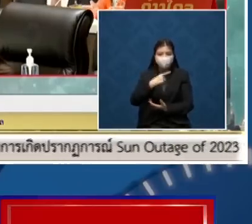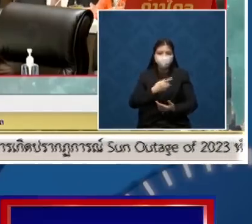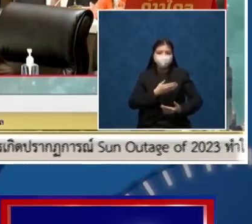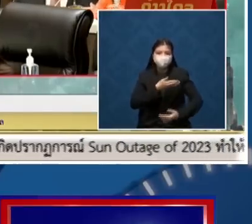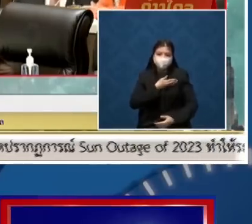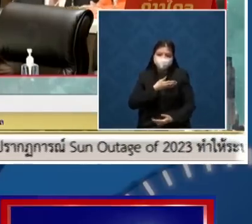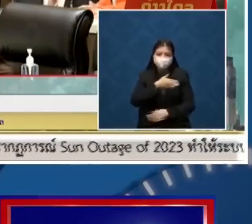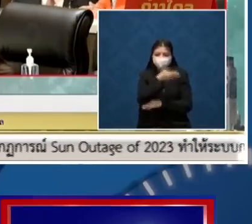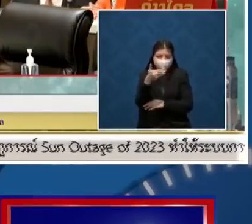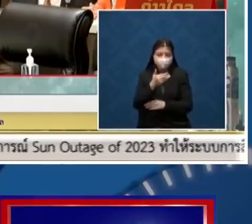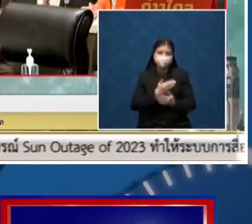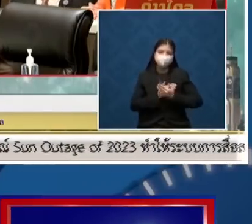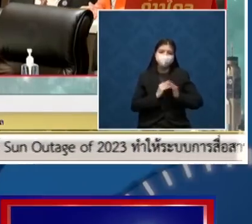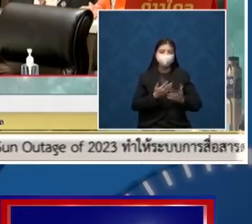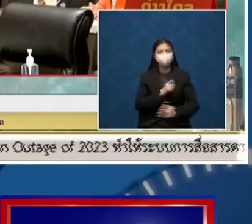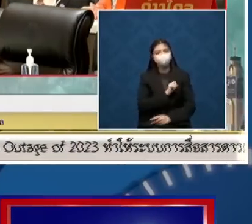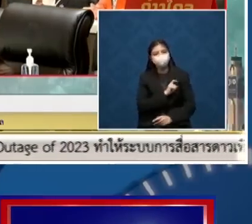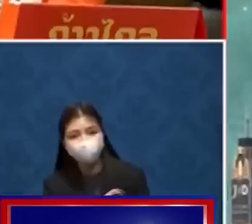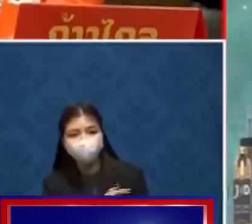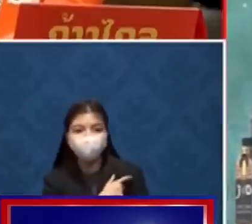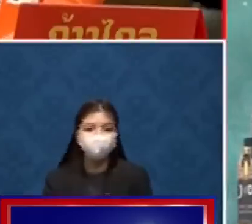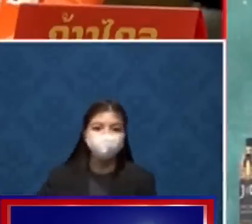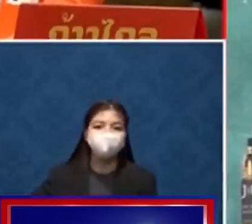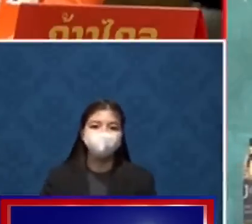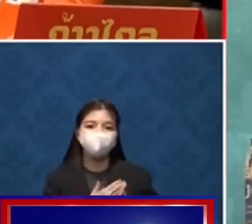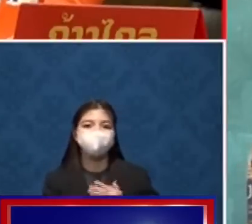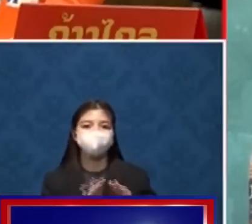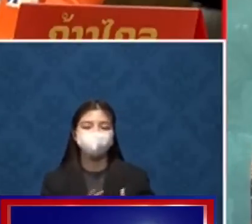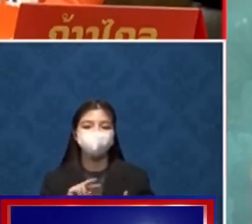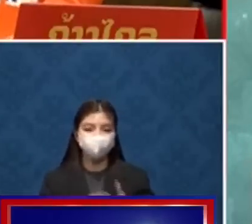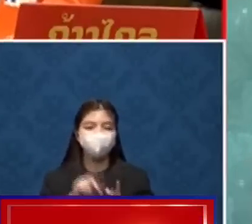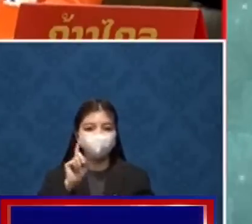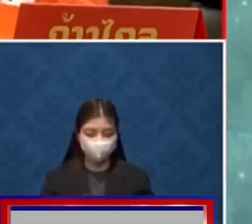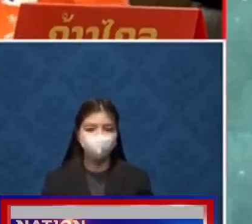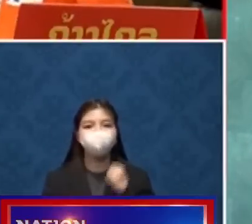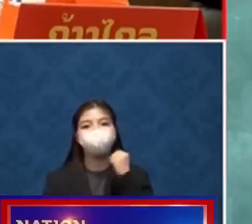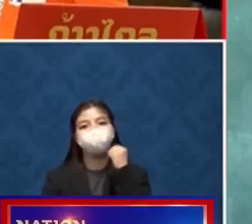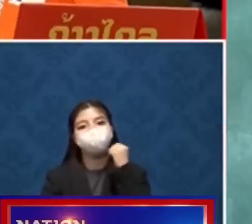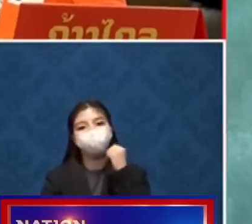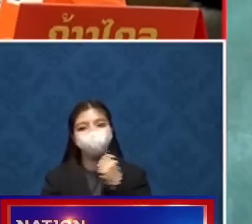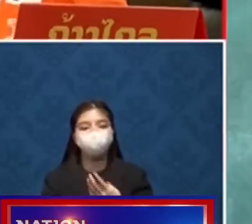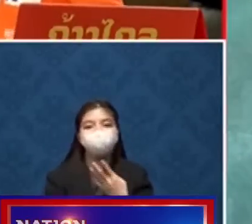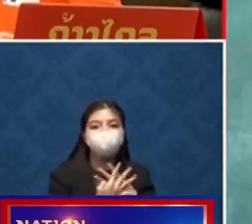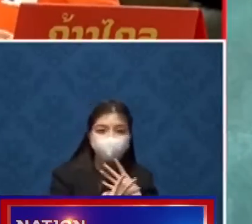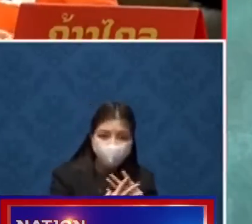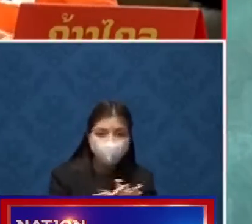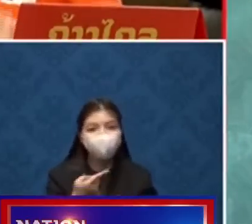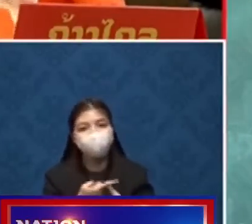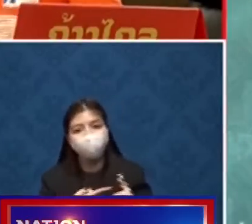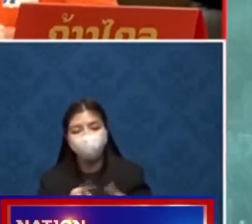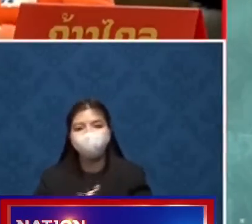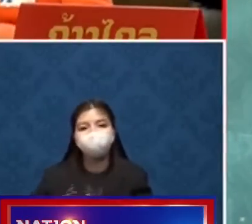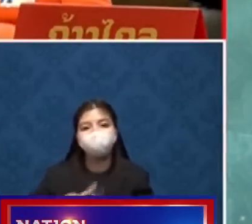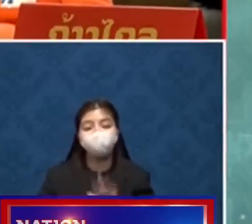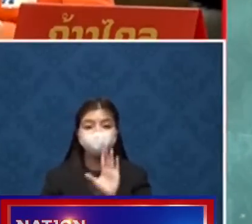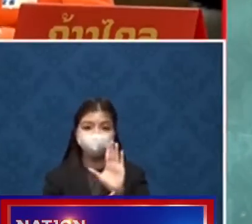ากคุณอมรรัตน์โชคประมิตรกุลเอสภาวันนี้ตกลงว่ามีหมาด้วยเหรอ